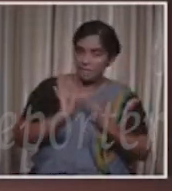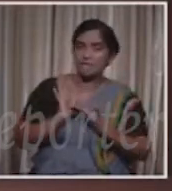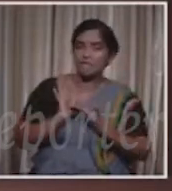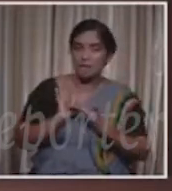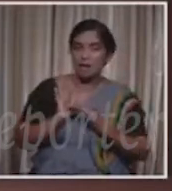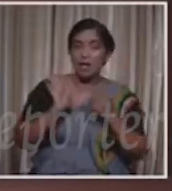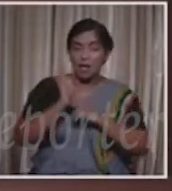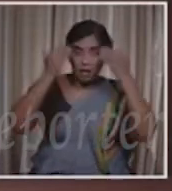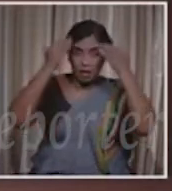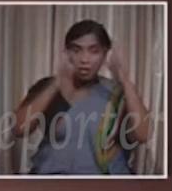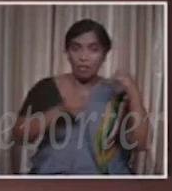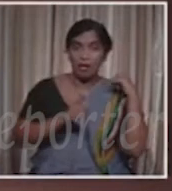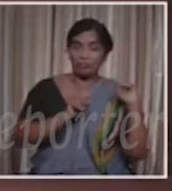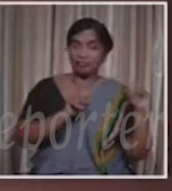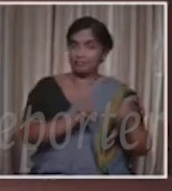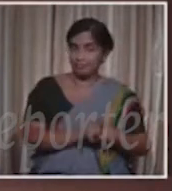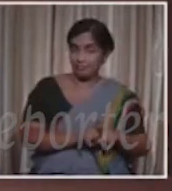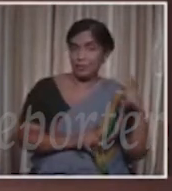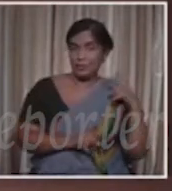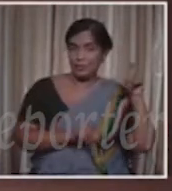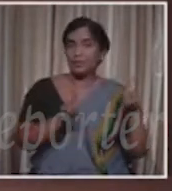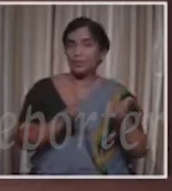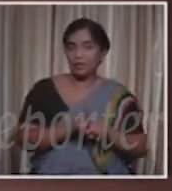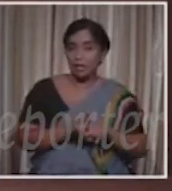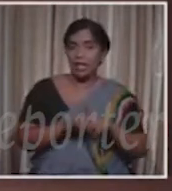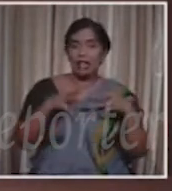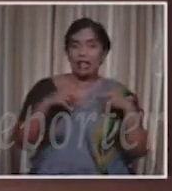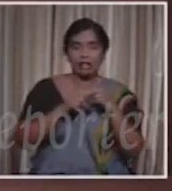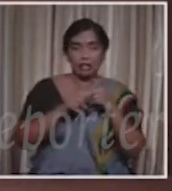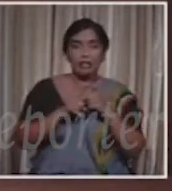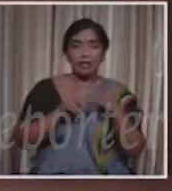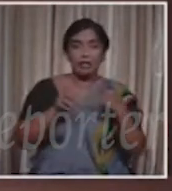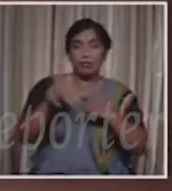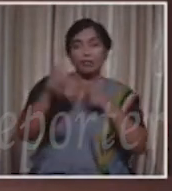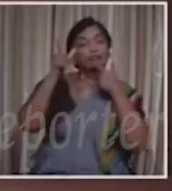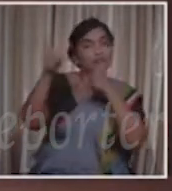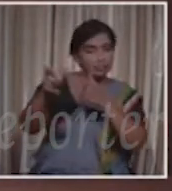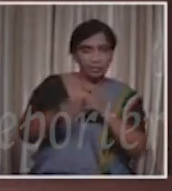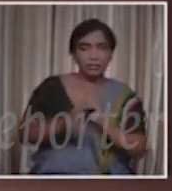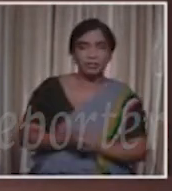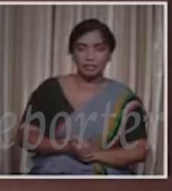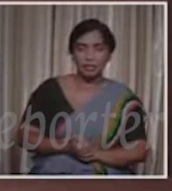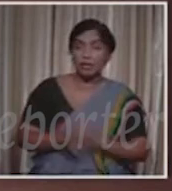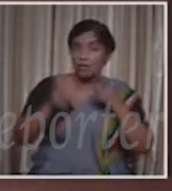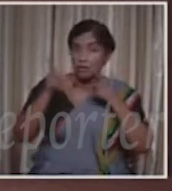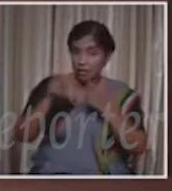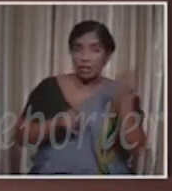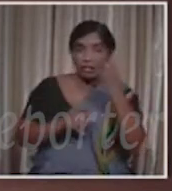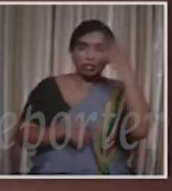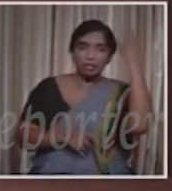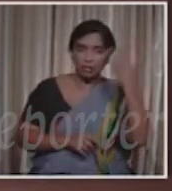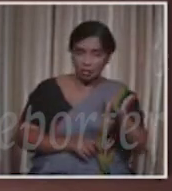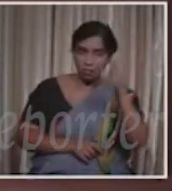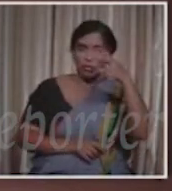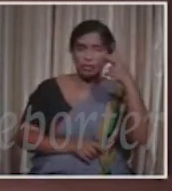අමරේ ඒ වෙලාව මාගාව ඡායාරූප තිබෙනවා නාමර රාජපක්ෂගේ ආරක්ෂකයෙක් කටයුතු කරපු ජිවුලම්පිටි අමරේ ඒ වේදිකාවට වෙඩි